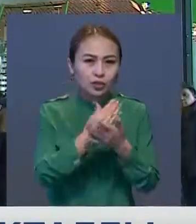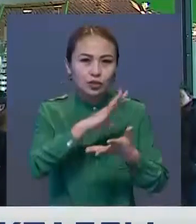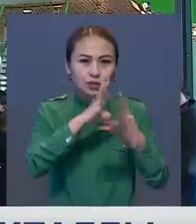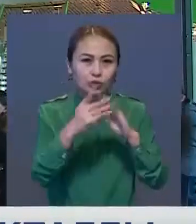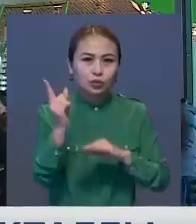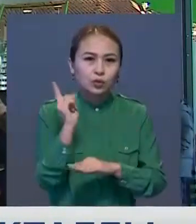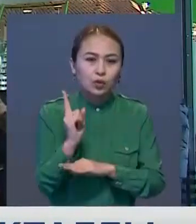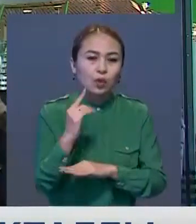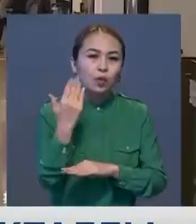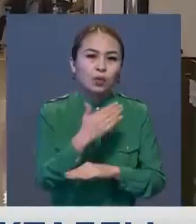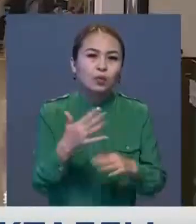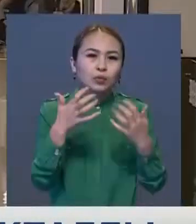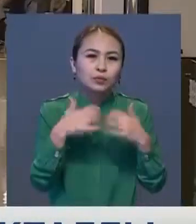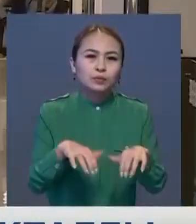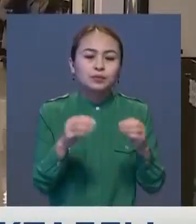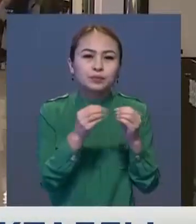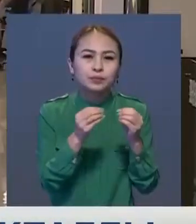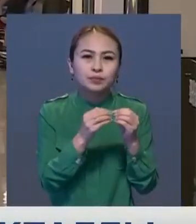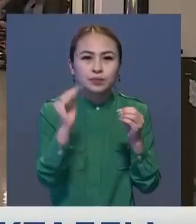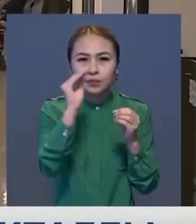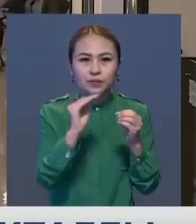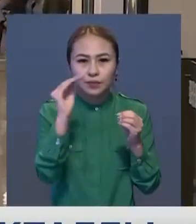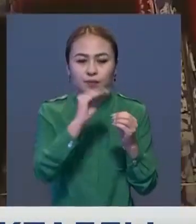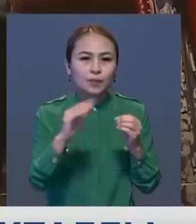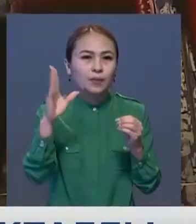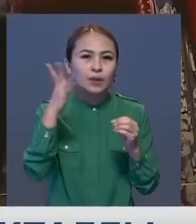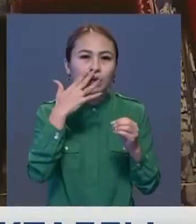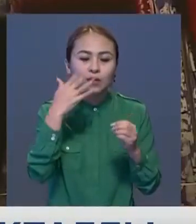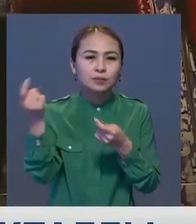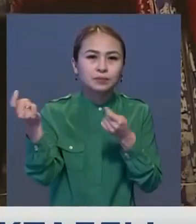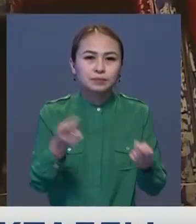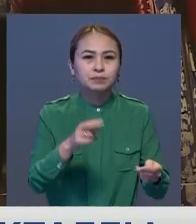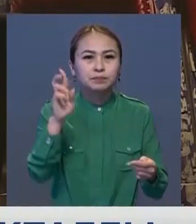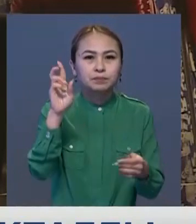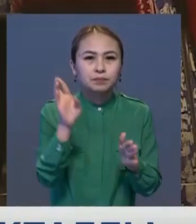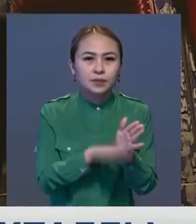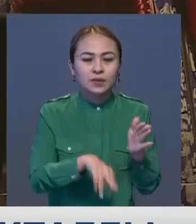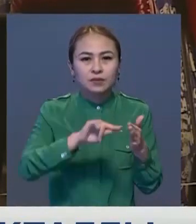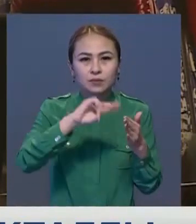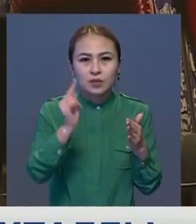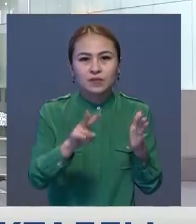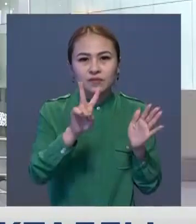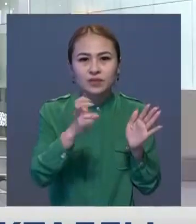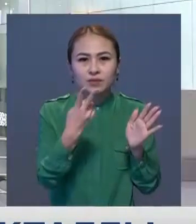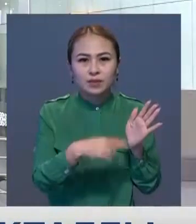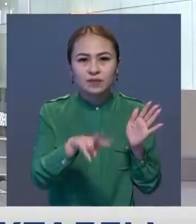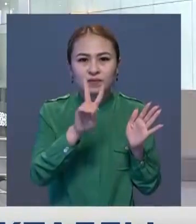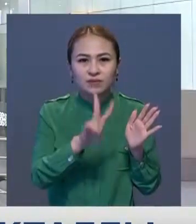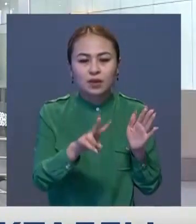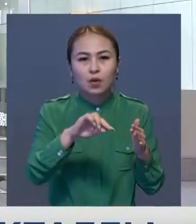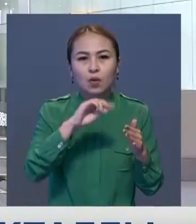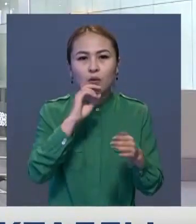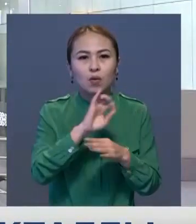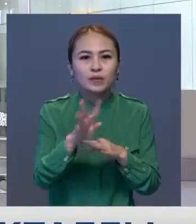өз нәтижесін күтеді. Ал 10 ақпан күні шетелден анықтамасыз келген 272 азаматтың екеуінде коронавирус